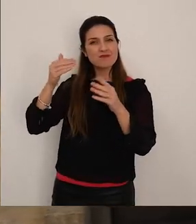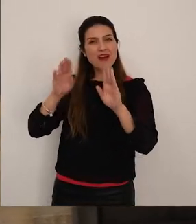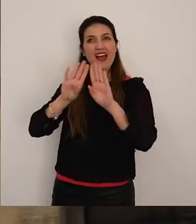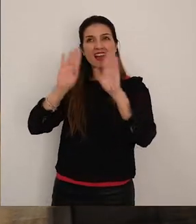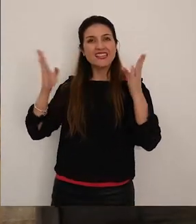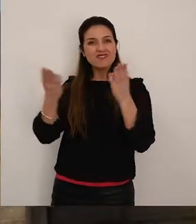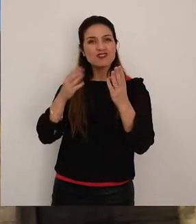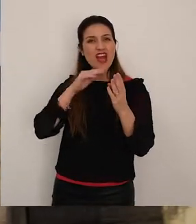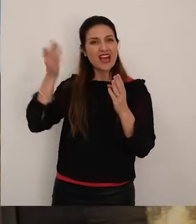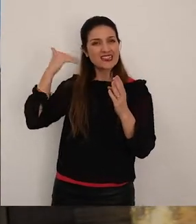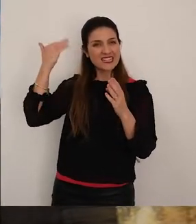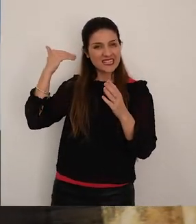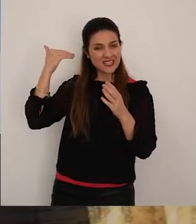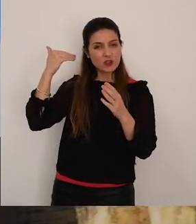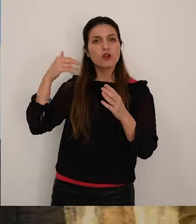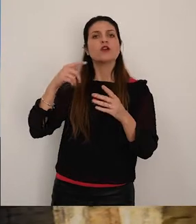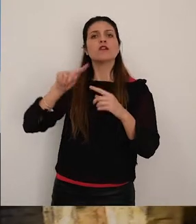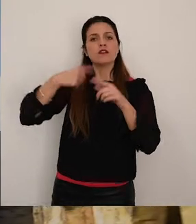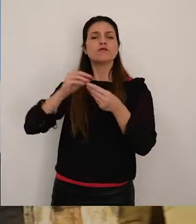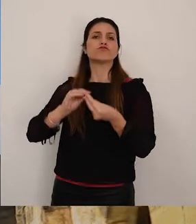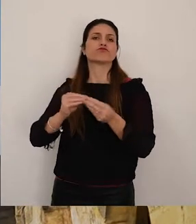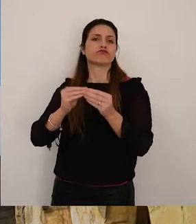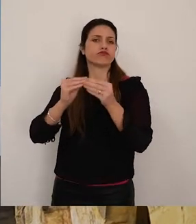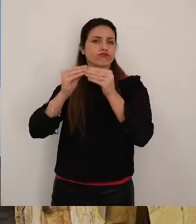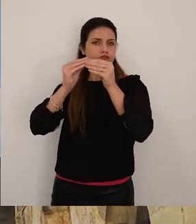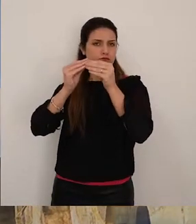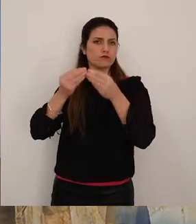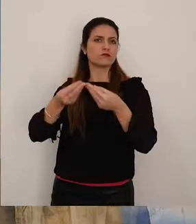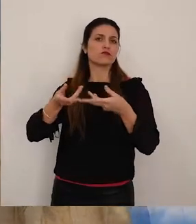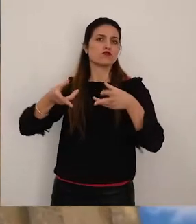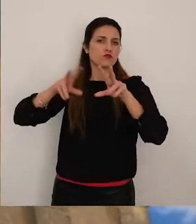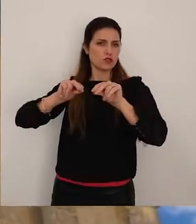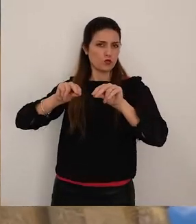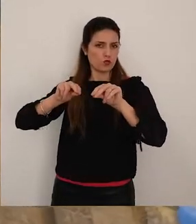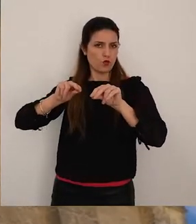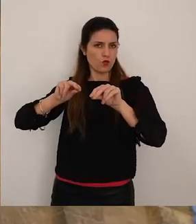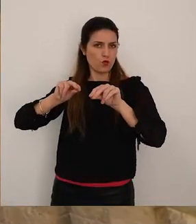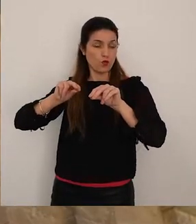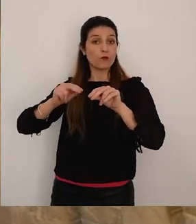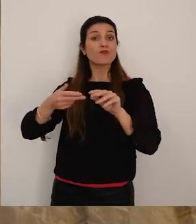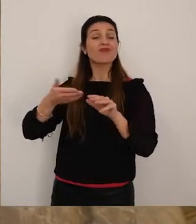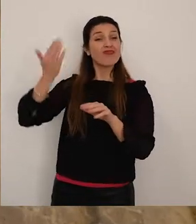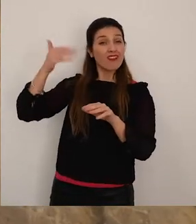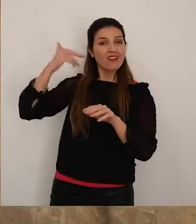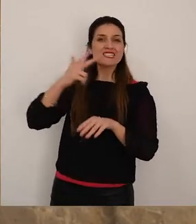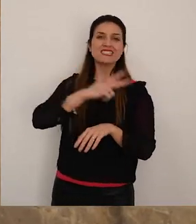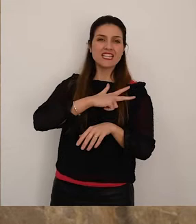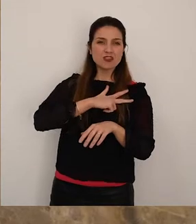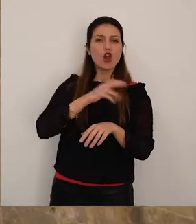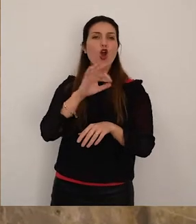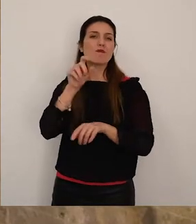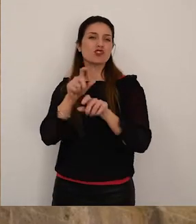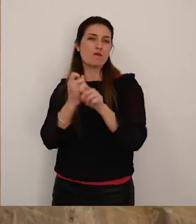nel 1489. Essa fu utilizzata un tempo come antico luogo di sepoltura di sacerdoti e